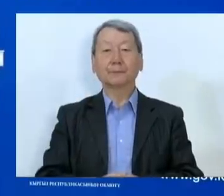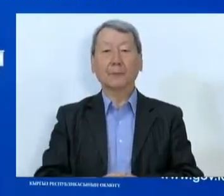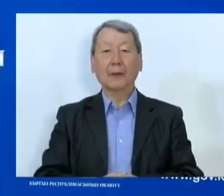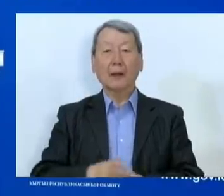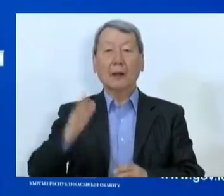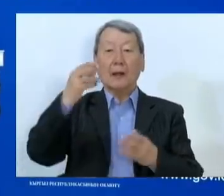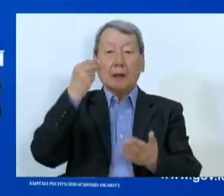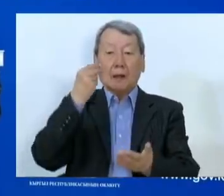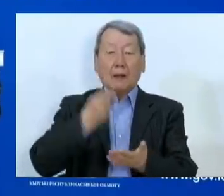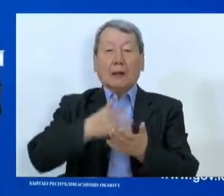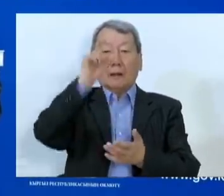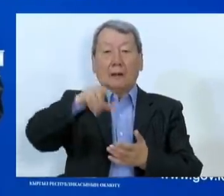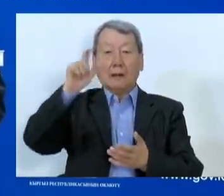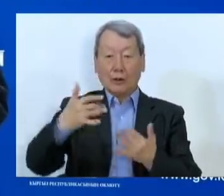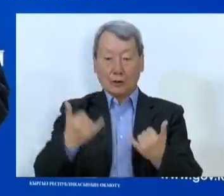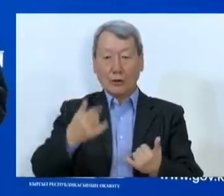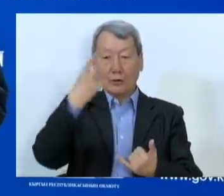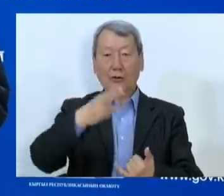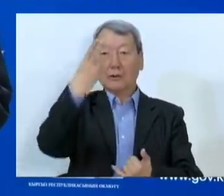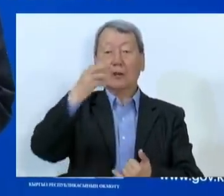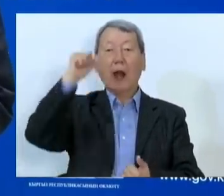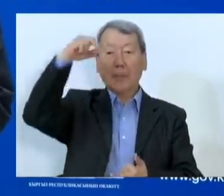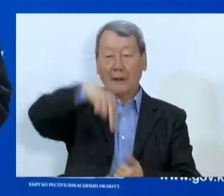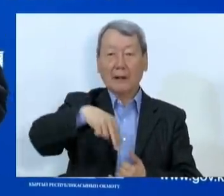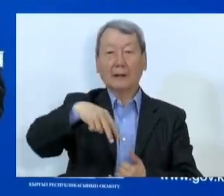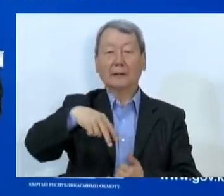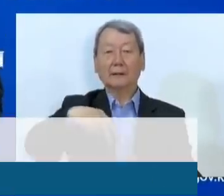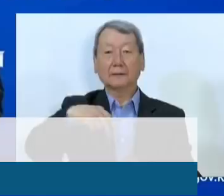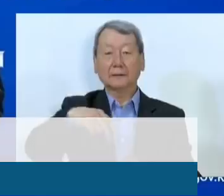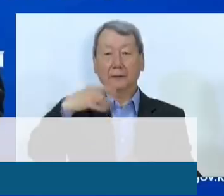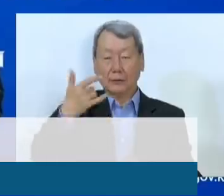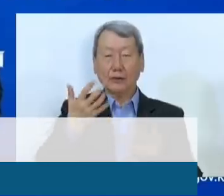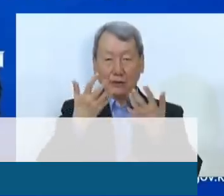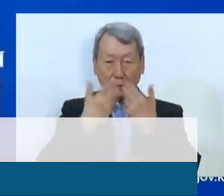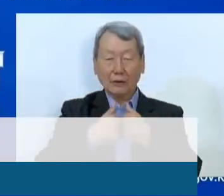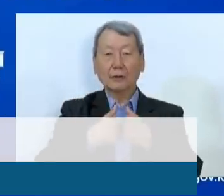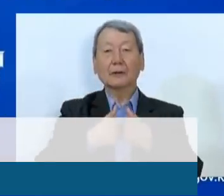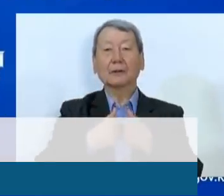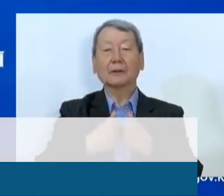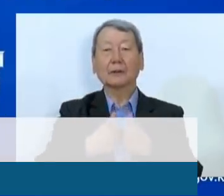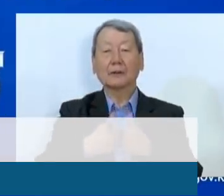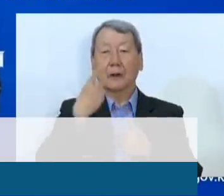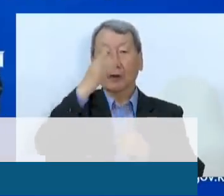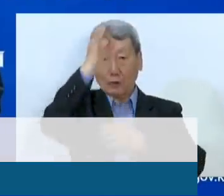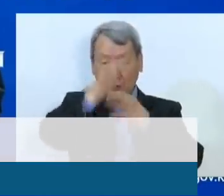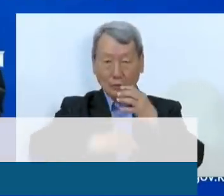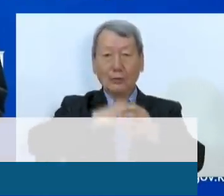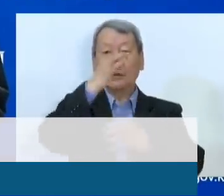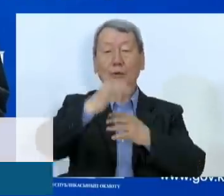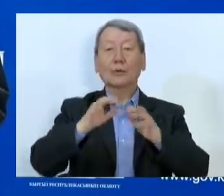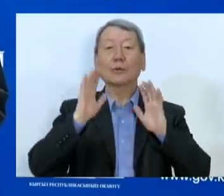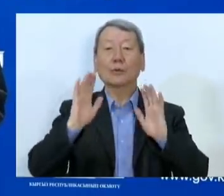Урматтуу мекендештер, 23 апрелге карата статистика токтоло кетели. Бир сутка ичинде